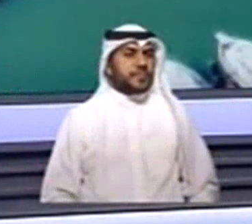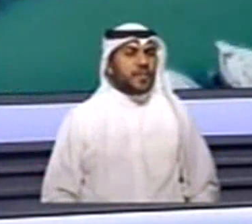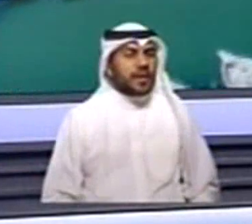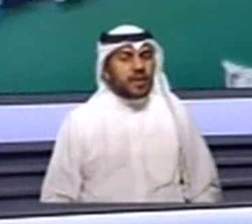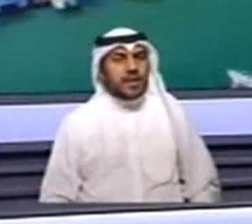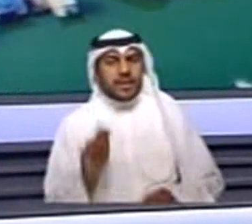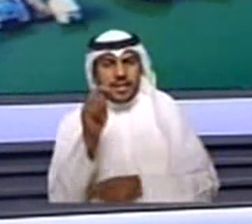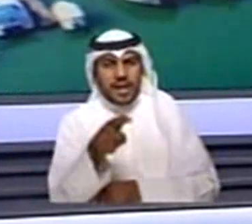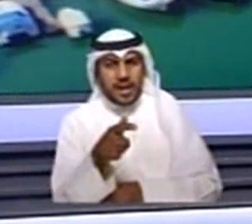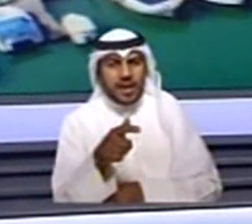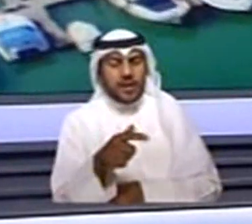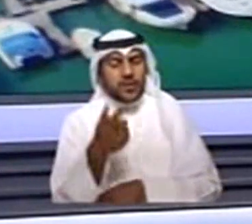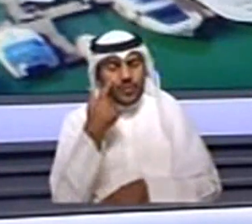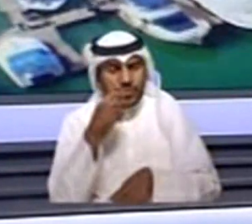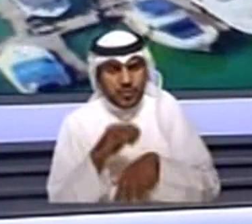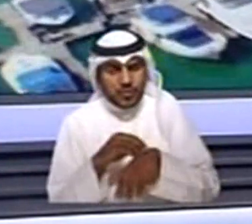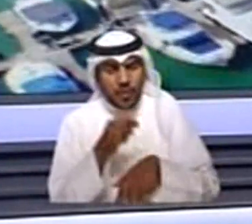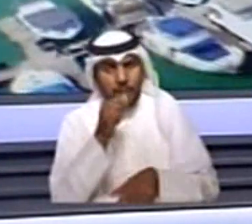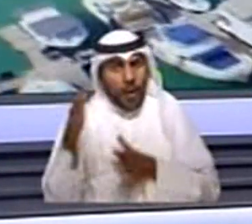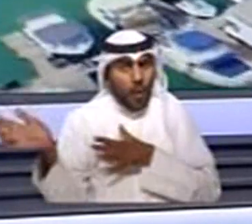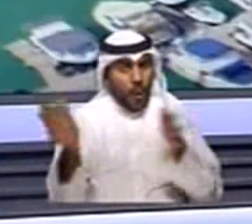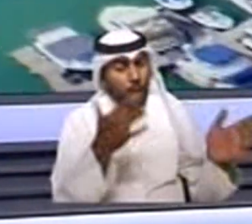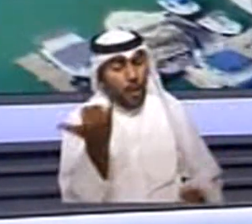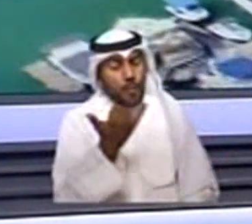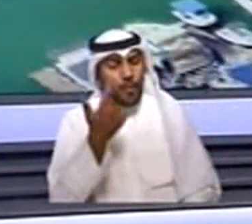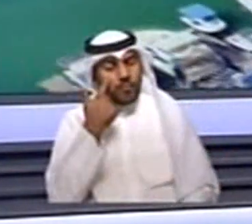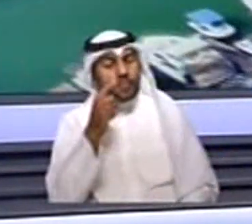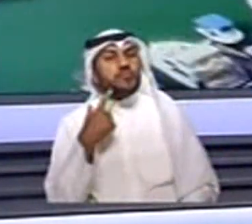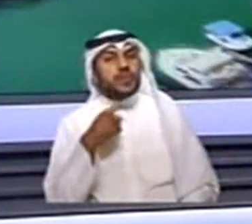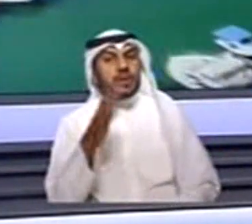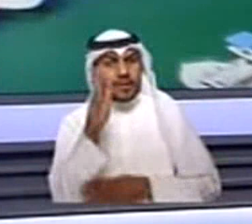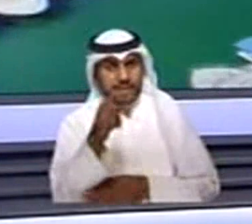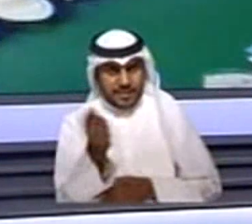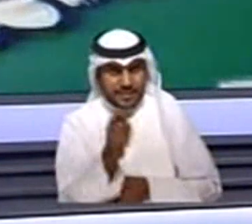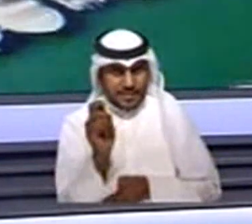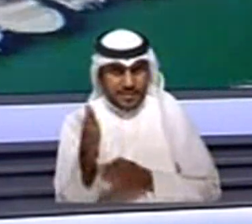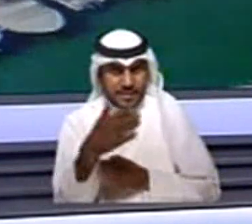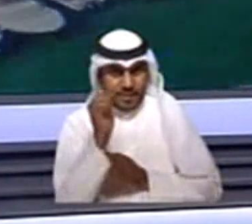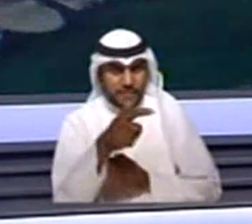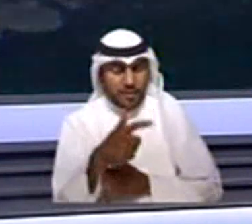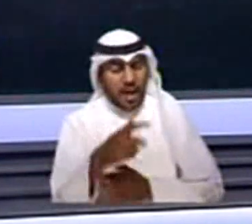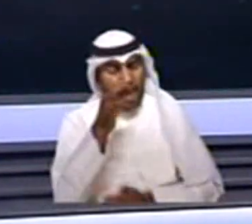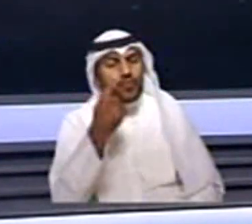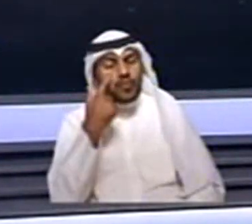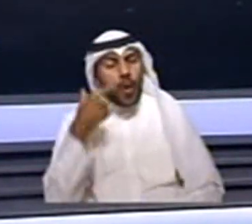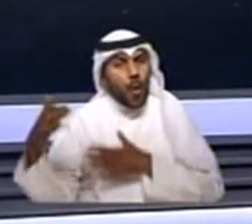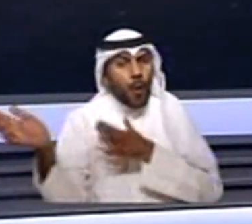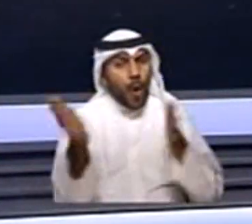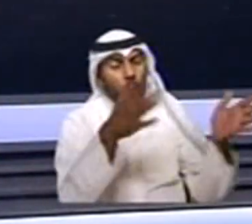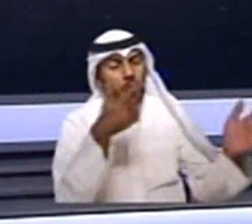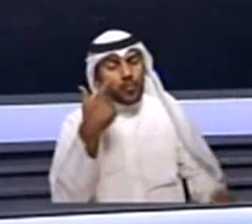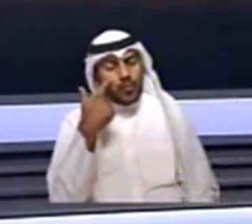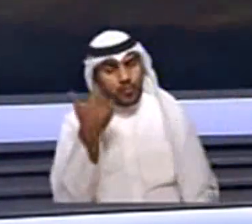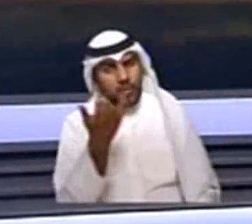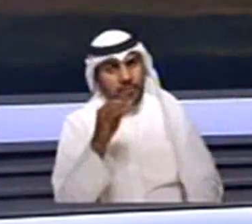حداقة وأن المشاهدين تابعوا سرعة الرياح بشكل مستمر لارتباط سرعة الرياح بارتفاع الأمواج. المواقيت بإذن